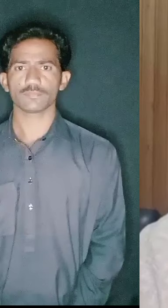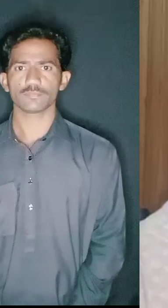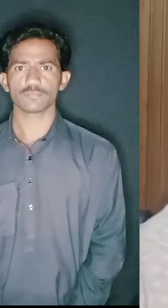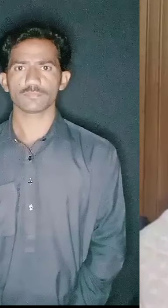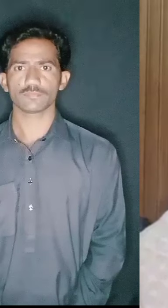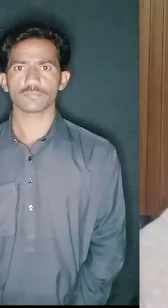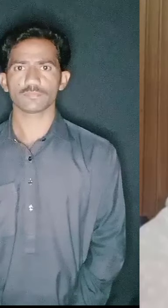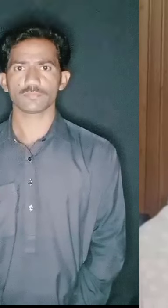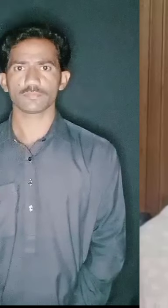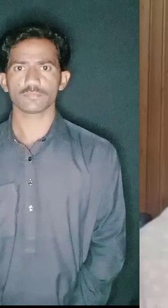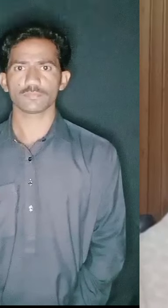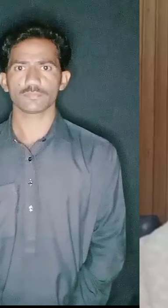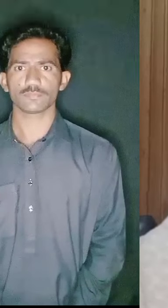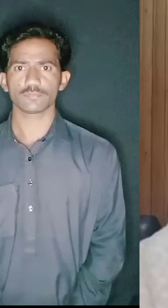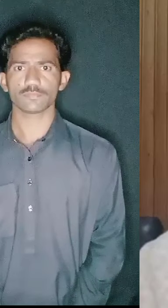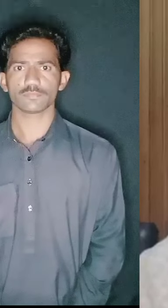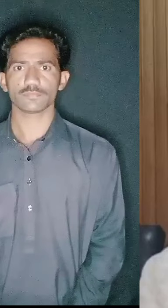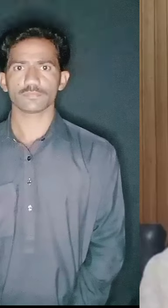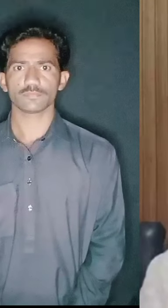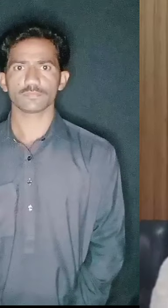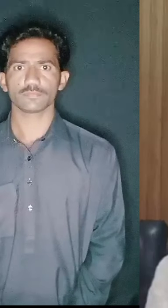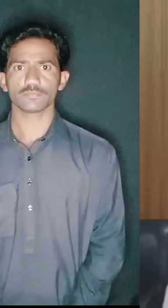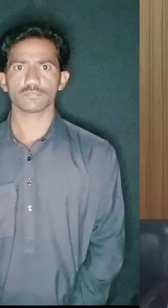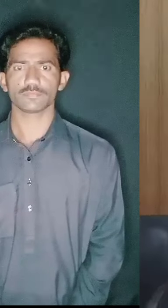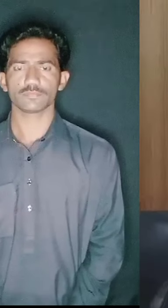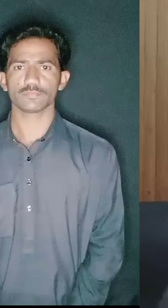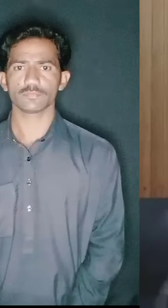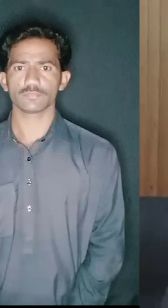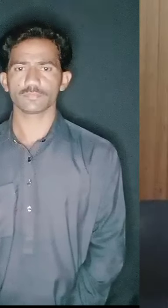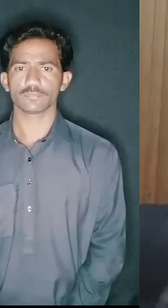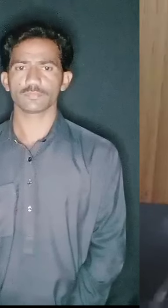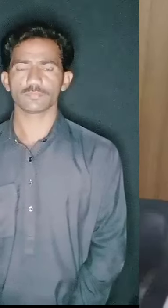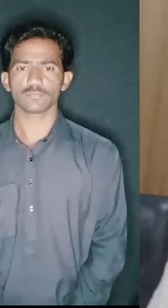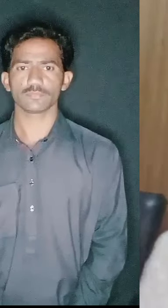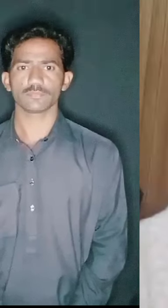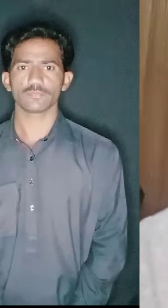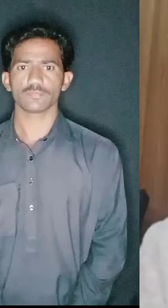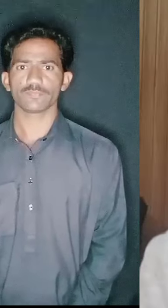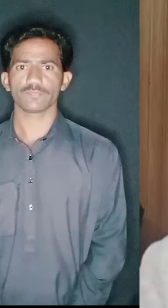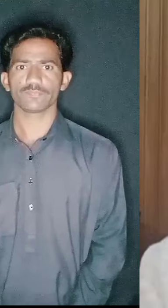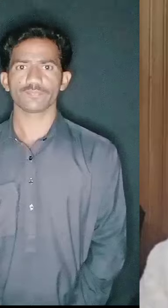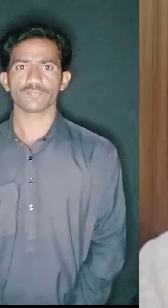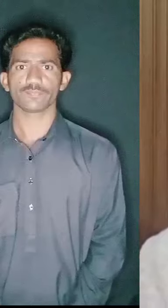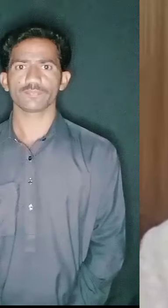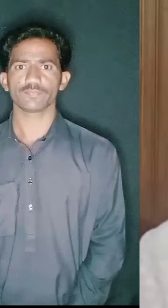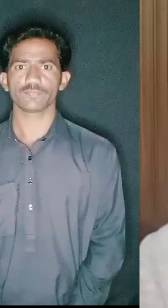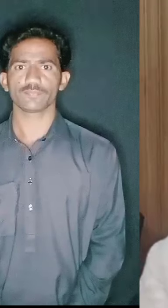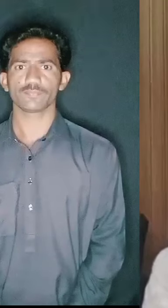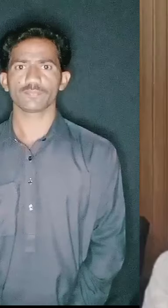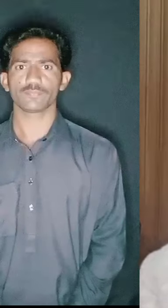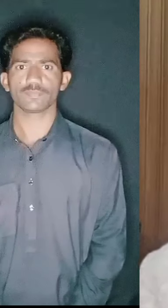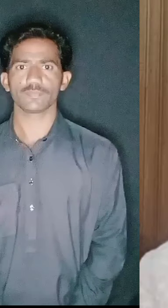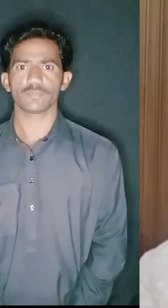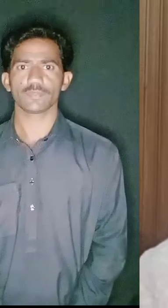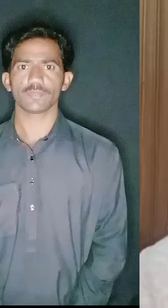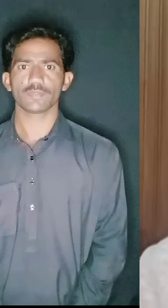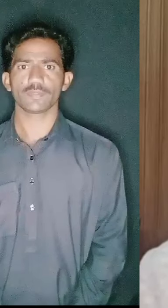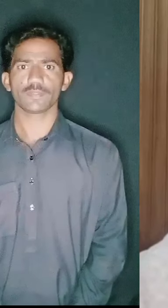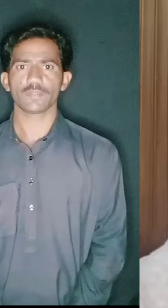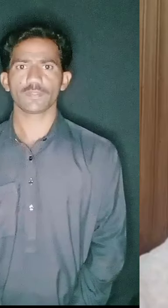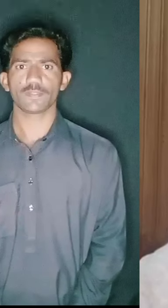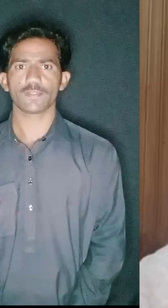और बड़े बच्चे की क्या उम्र है आपके? 14 साल। अब खुद अंदाज़ा करें कि 14 साल, 2-4 साल का फ़र्क है ना उस लड़की से जिससे आप मोहब्बत करती